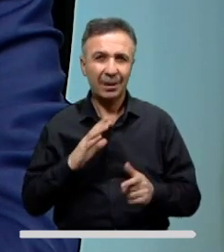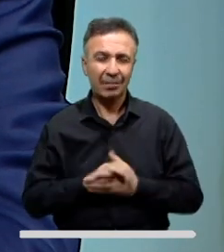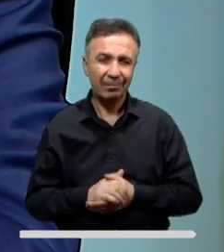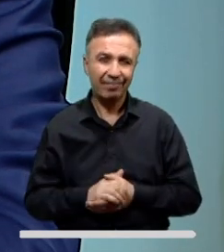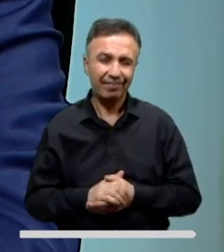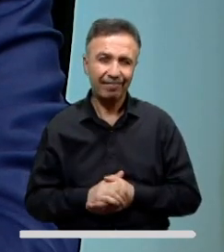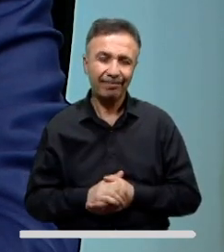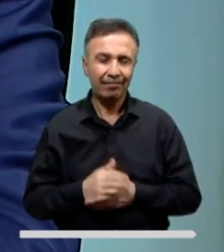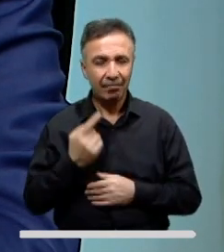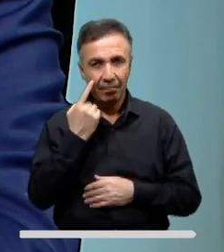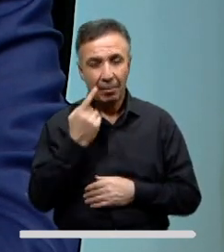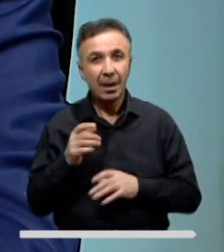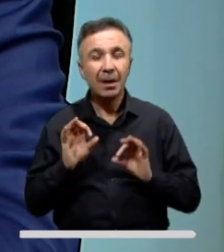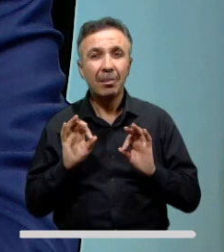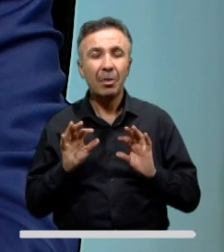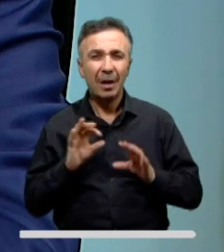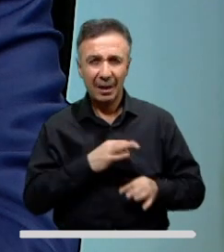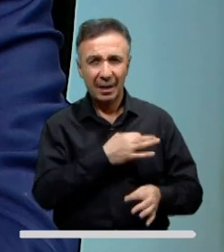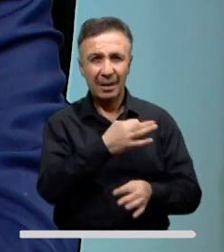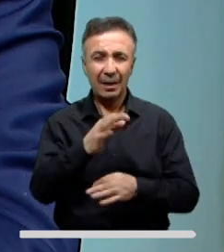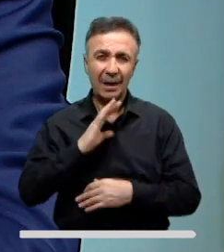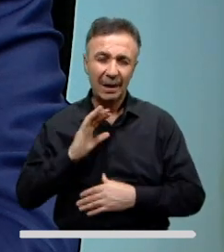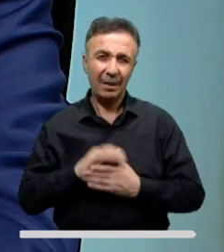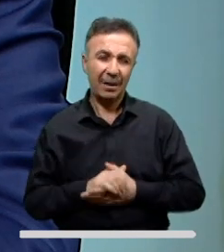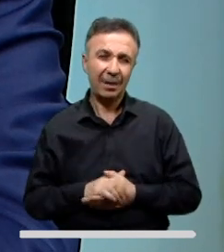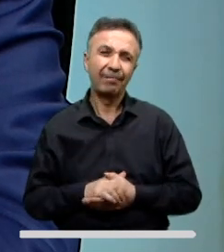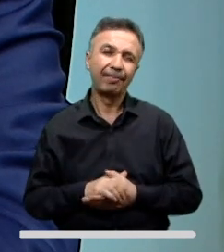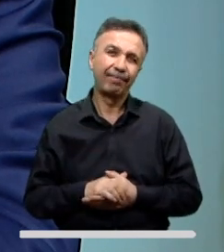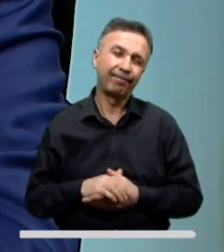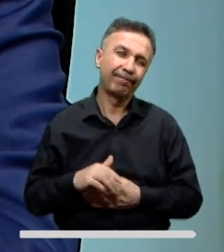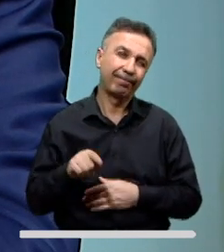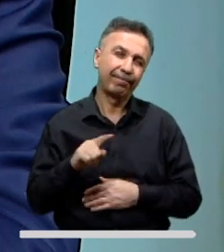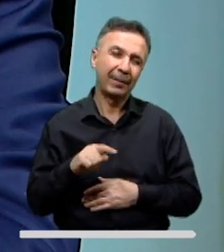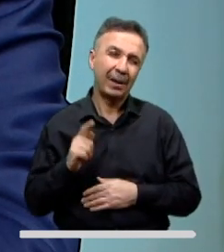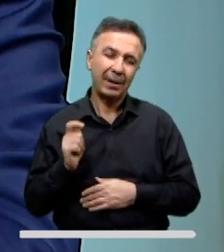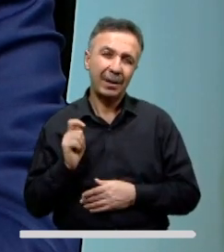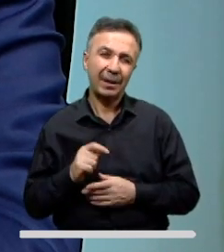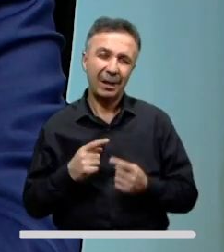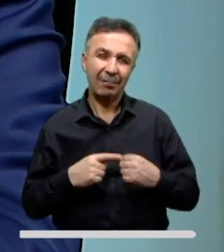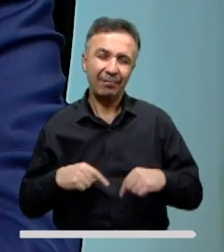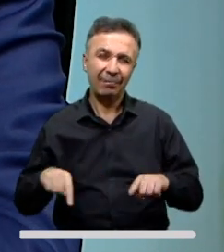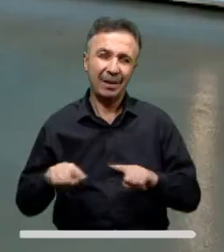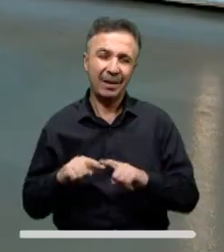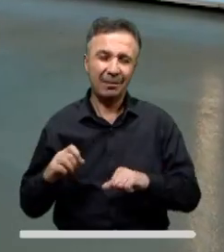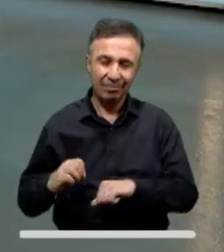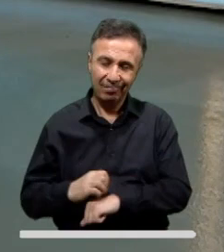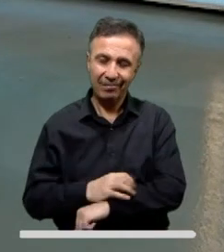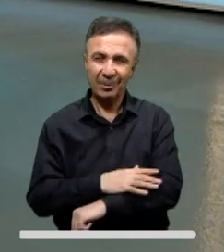bakın böyle insanlar da var ve bunlar gerçekten ne bileyim bizi duygulandırıyor